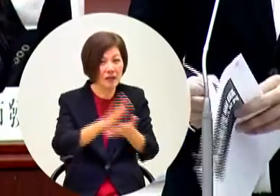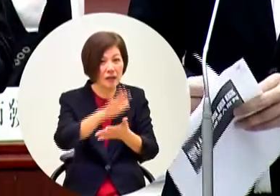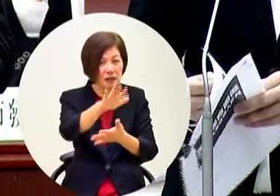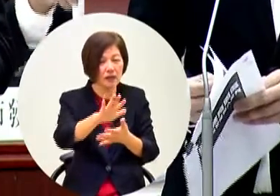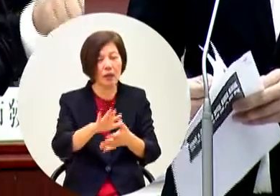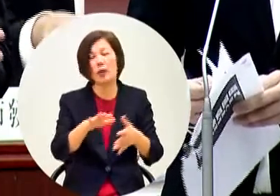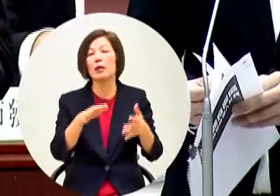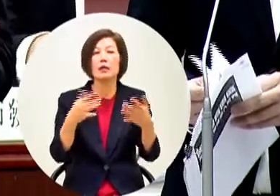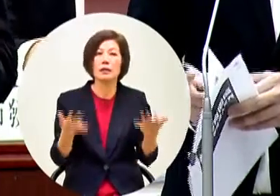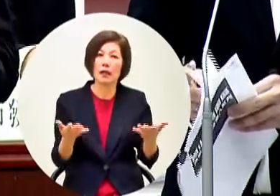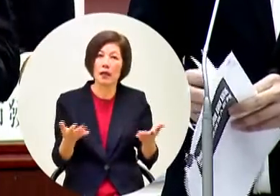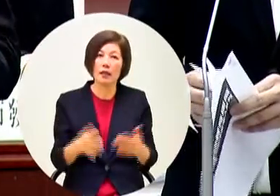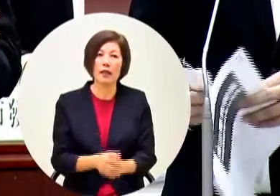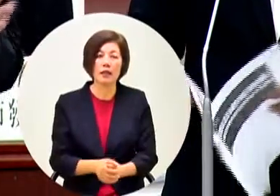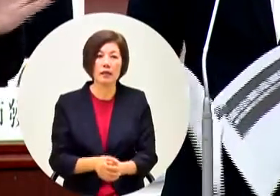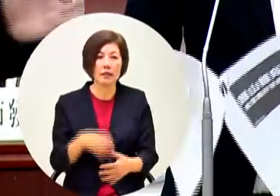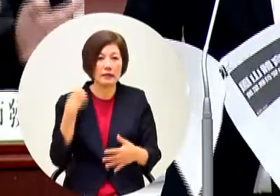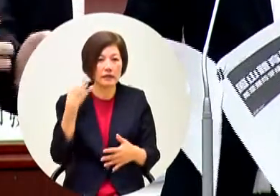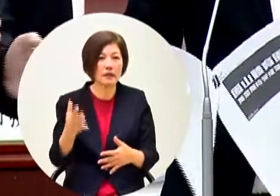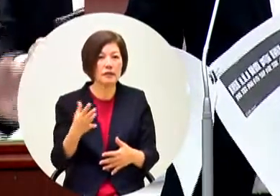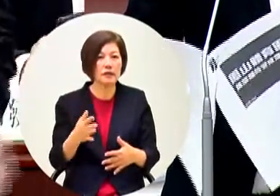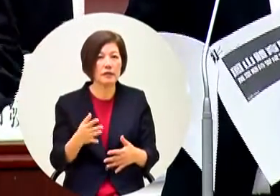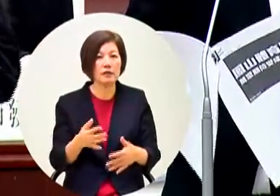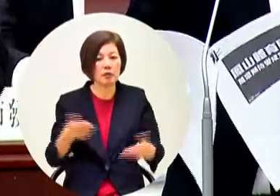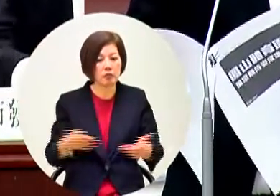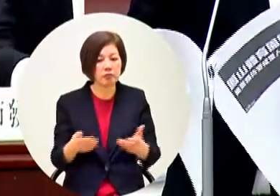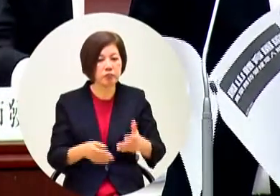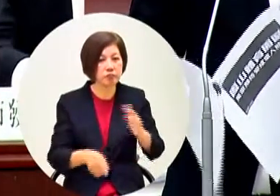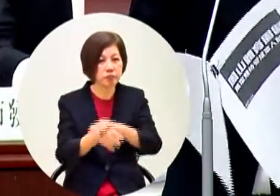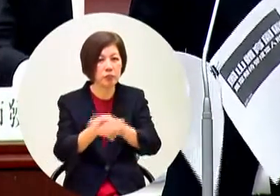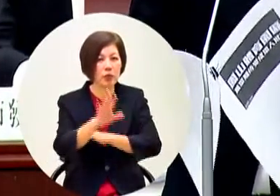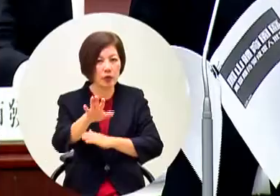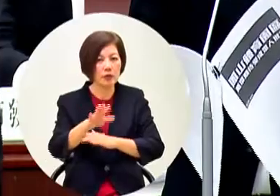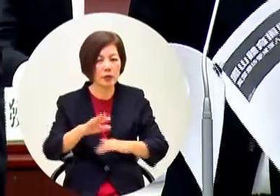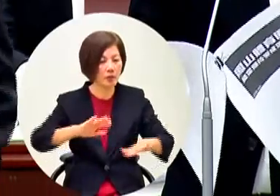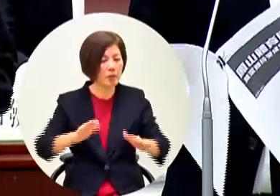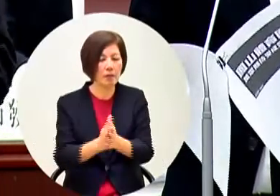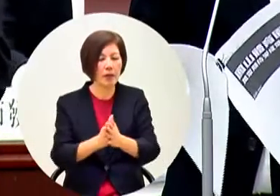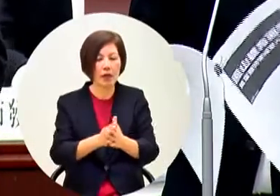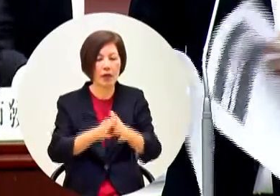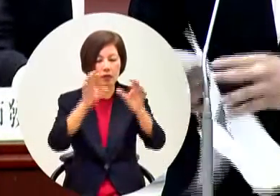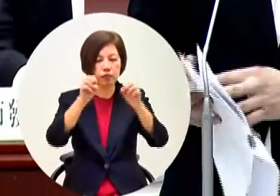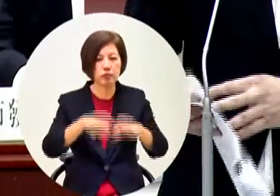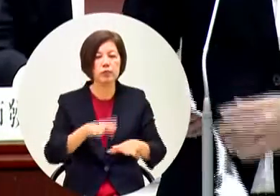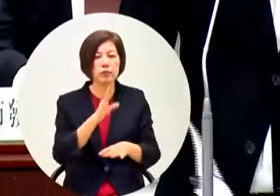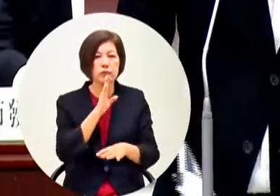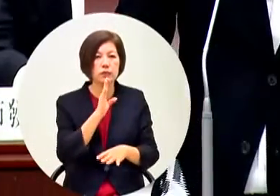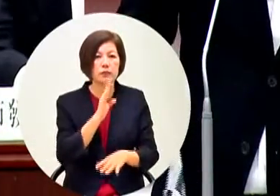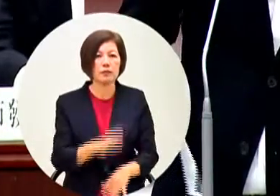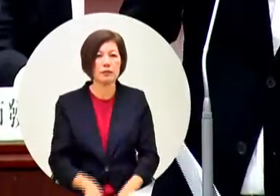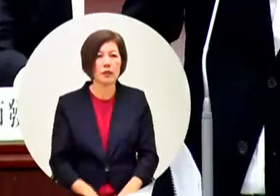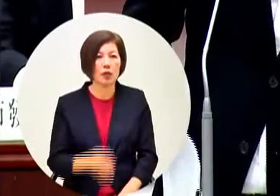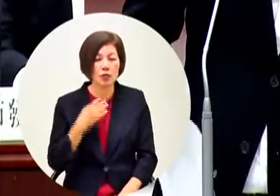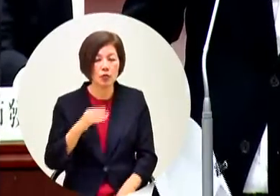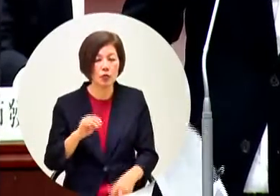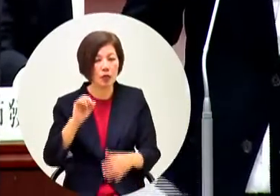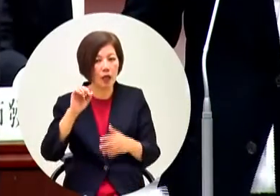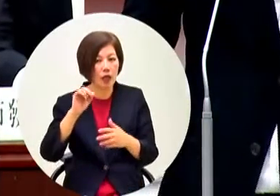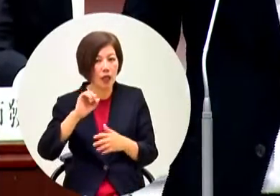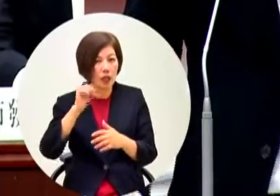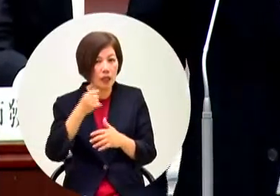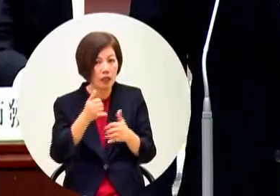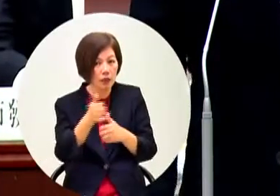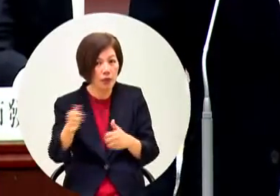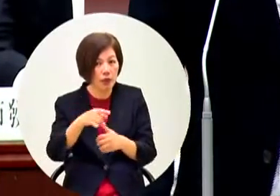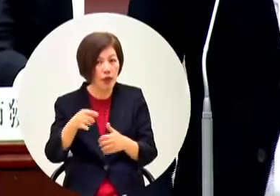是所谓的新违建就开始去做处理。那如果有人检举或是议员有反应，那当然就会进